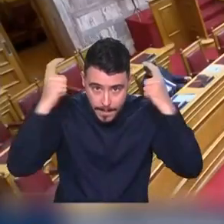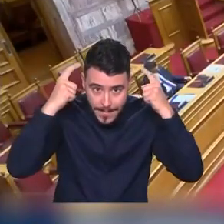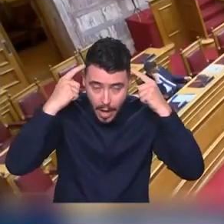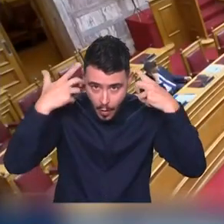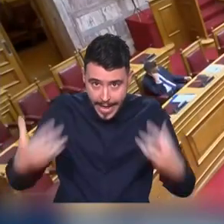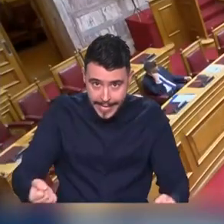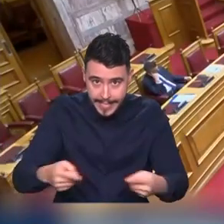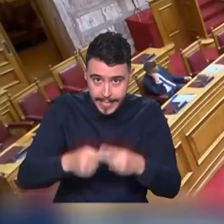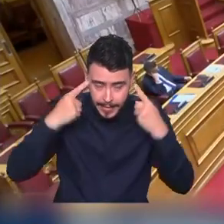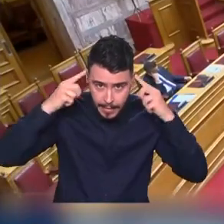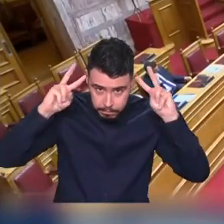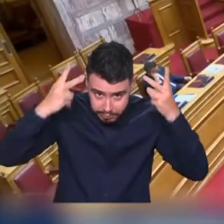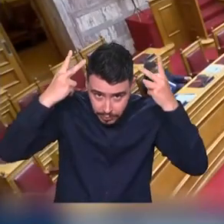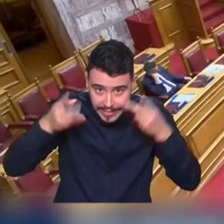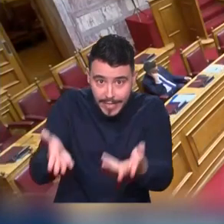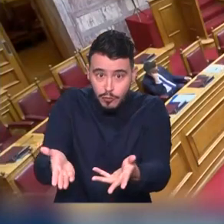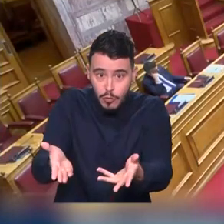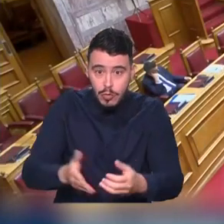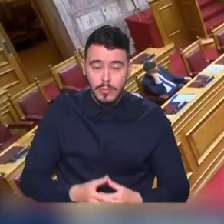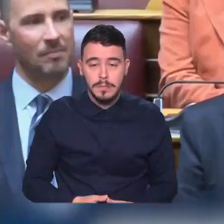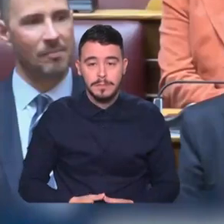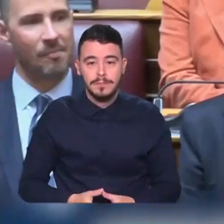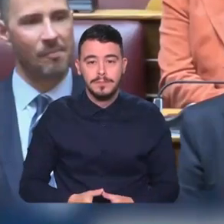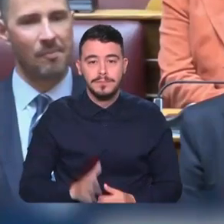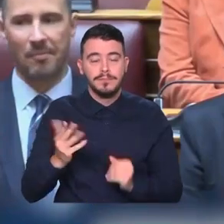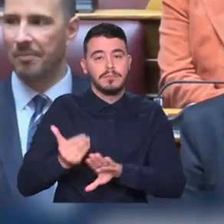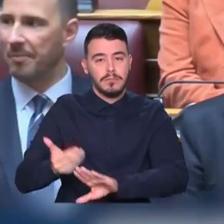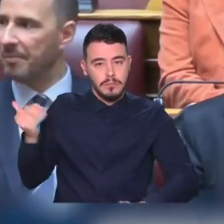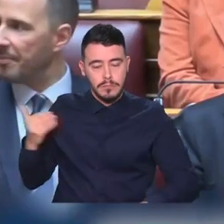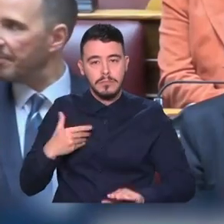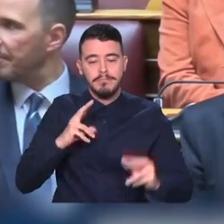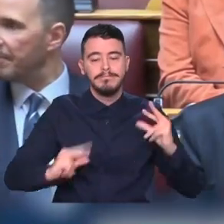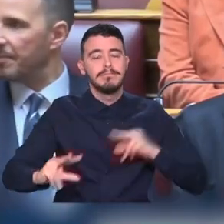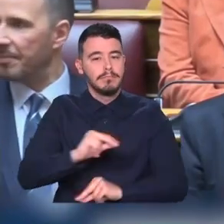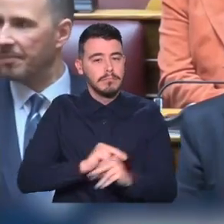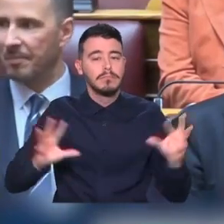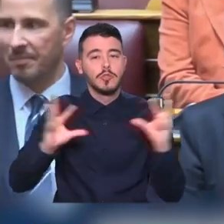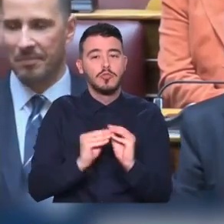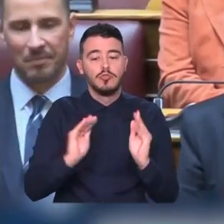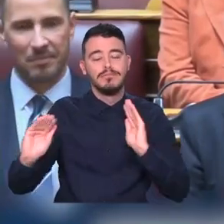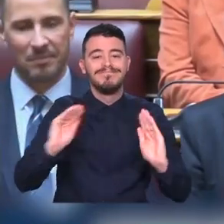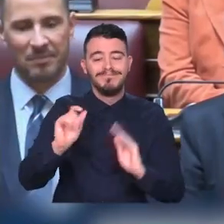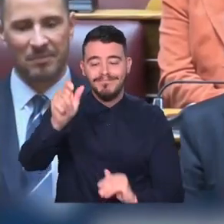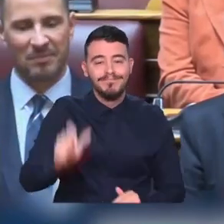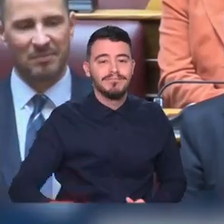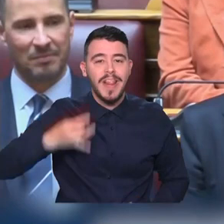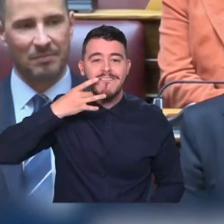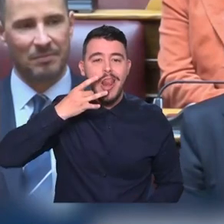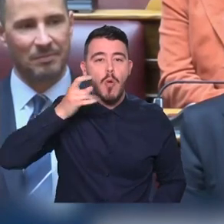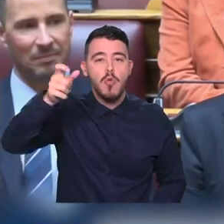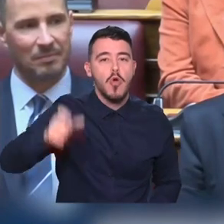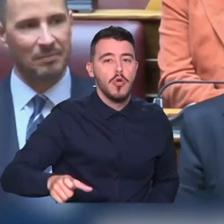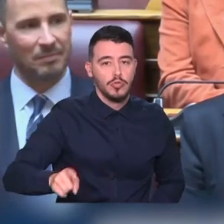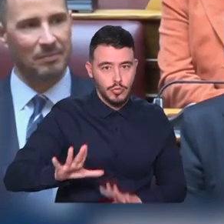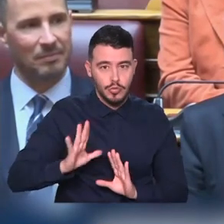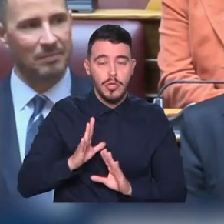έντασης είχε αρχίσει να ανεβαίνει λίγο νωρίτερα στην αίθουσα της Ολομέλειας, όπου εξεταζόταν η άρση ασυλίας του Κυριάκου Βελόπουλου μετά από μήνυση που είχε